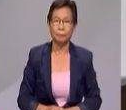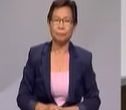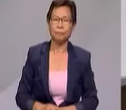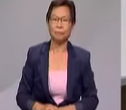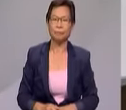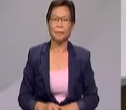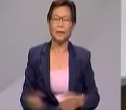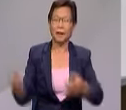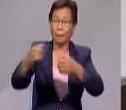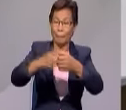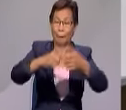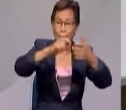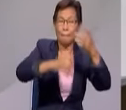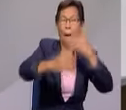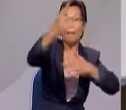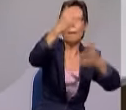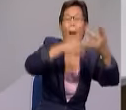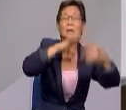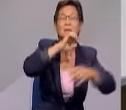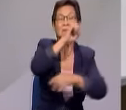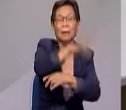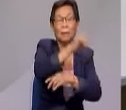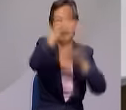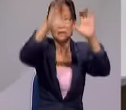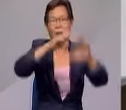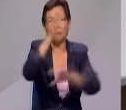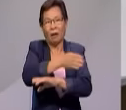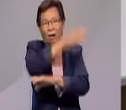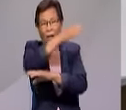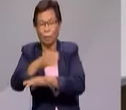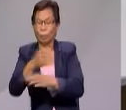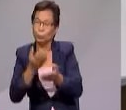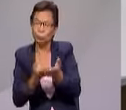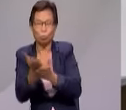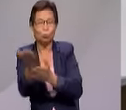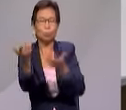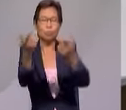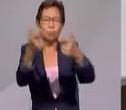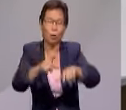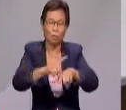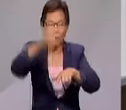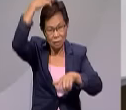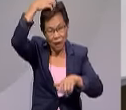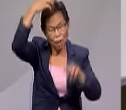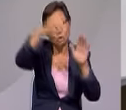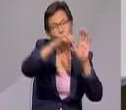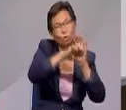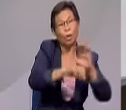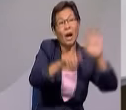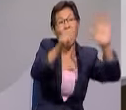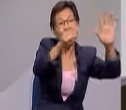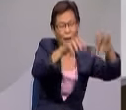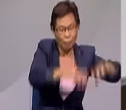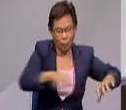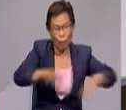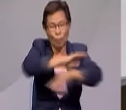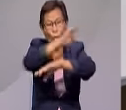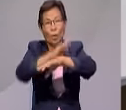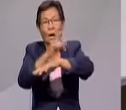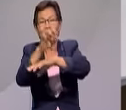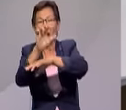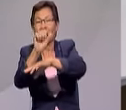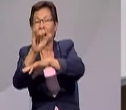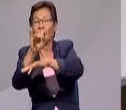Baik, ini pula berkaitan isu pembakaran sampah secara haram yang terus berlaku. Di Selangor, misalnya, 6 kawasan di Bukit Krayong,